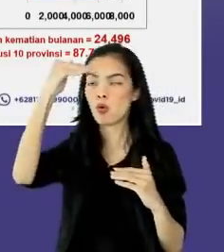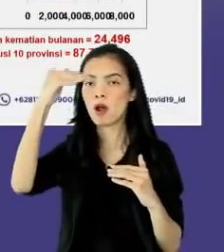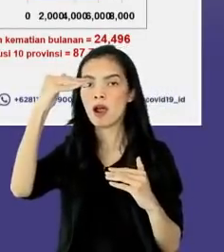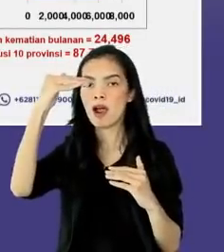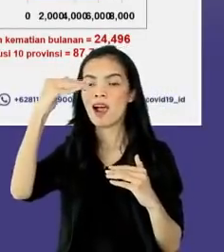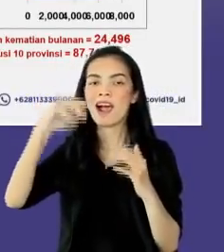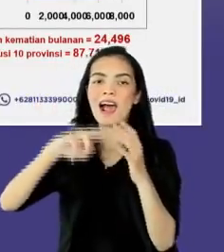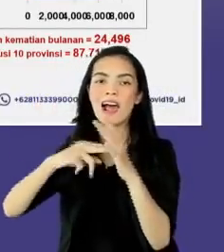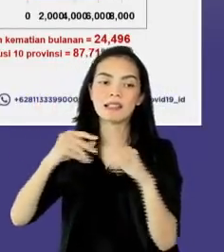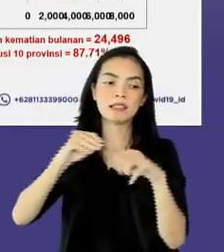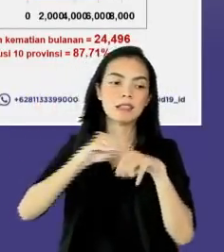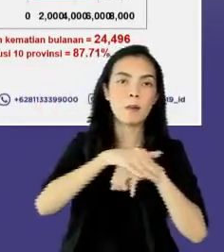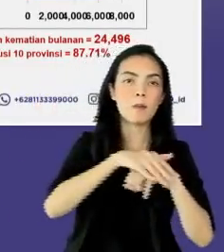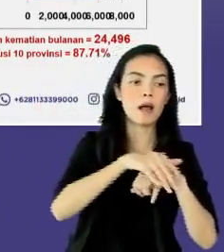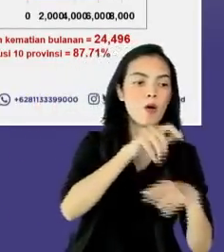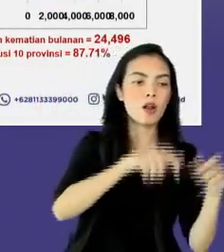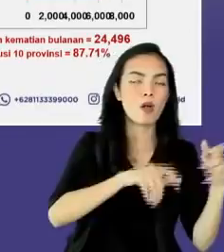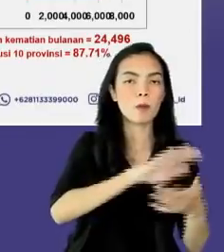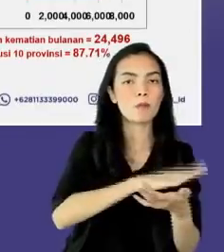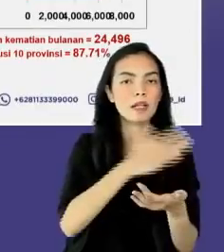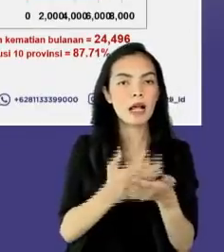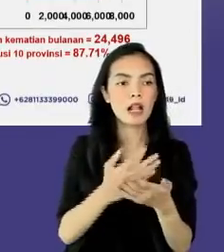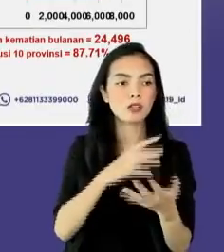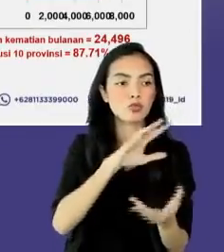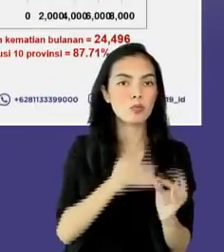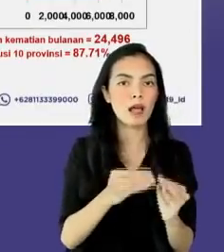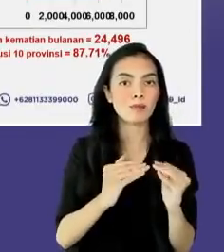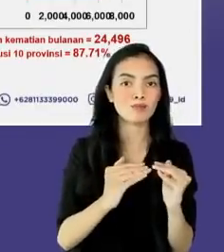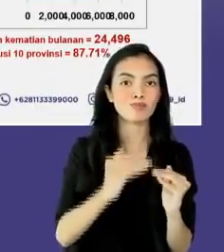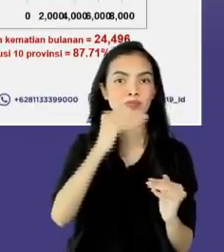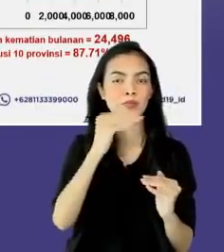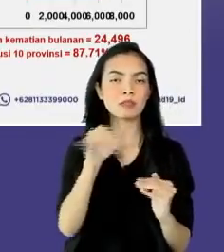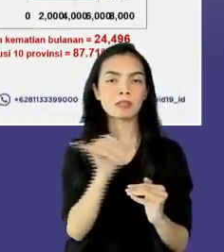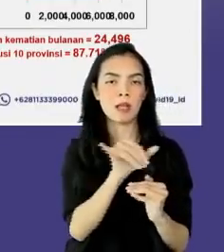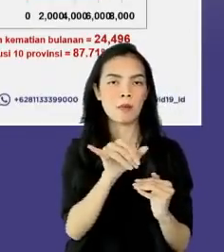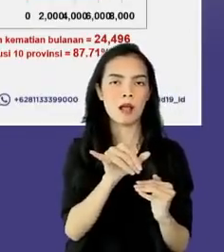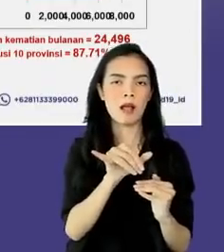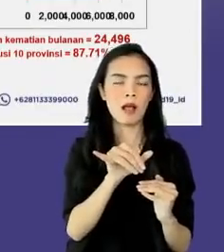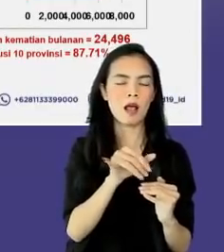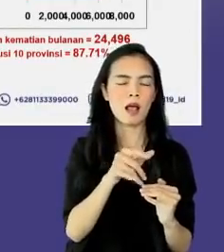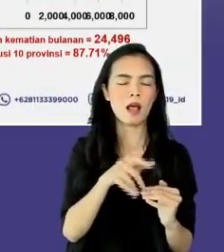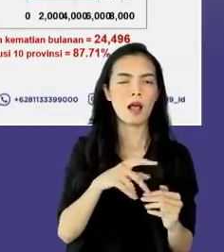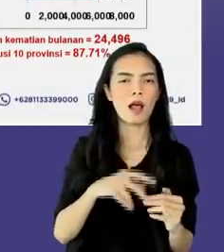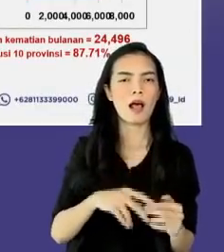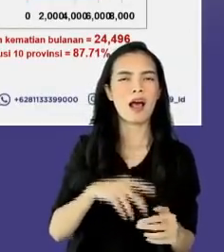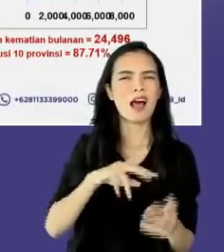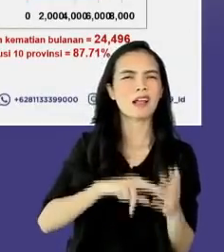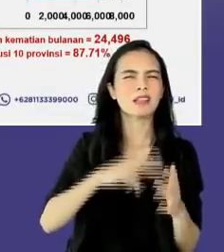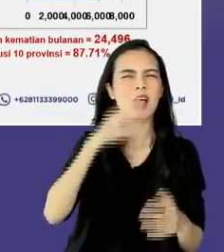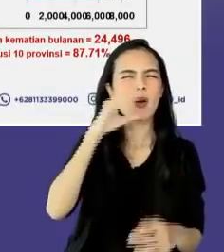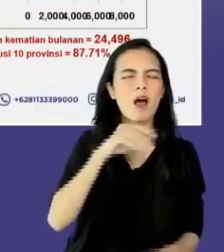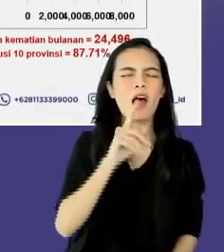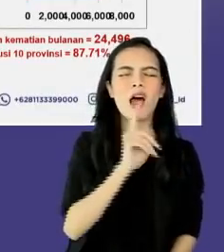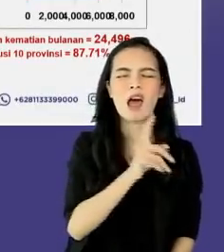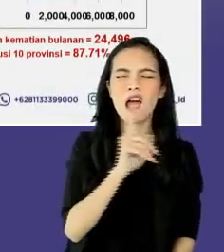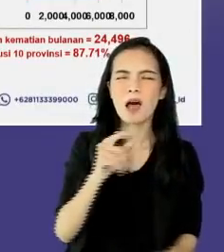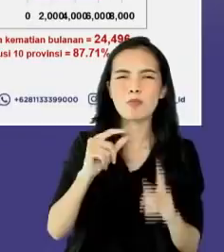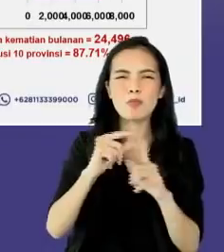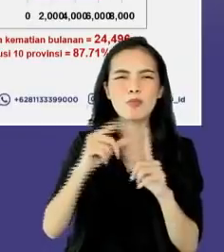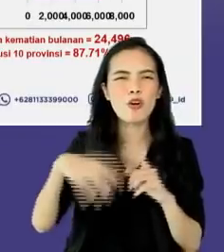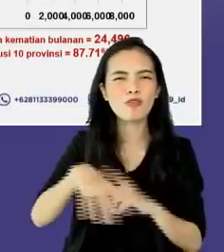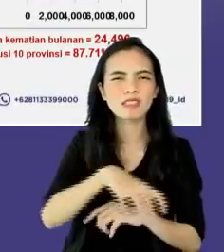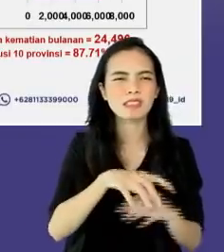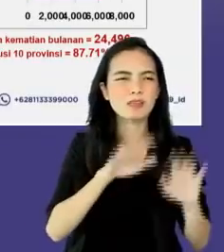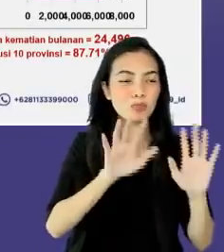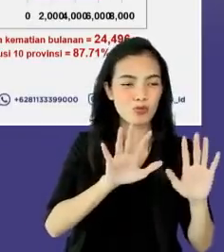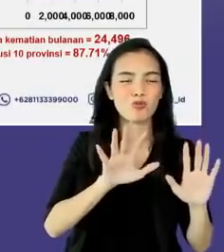pasti akan berdampak terkait dengan jumlah kematian. Nah, ini pertama, kita udah bisa petakan, ternyata dari 10 provinsi ini, Dokter Lula, kontribusi dengan